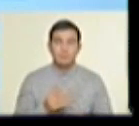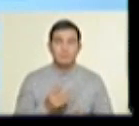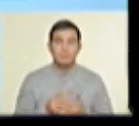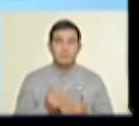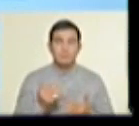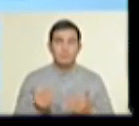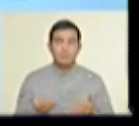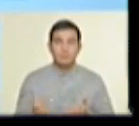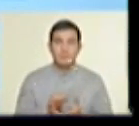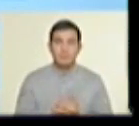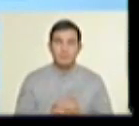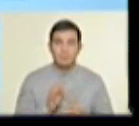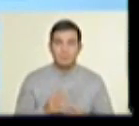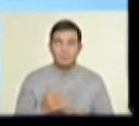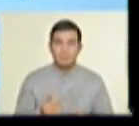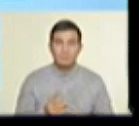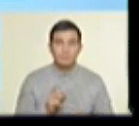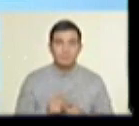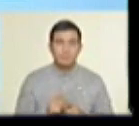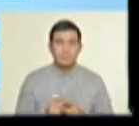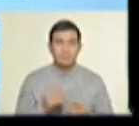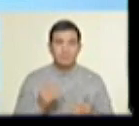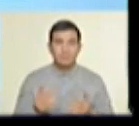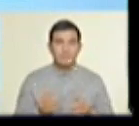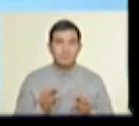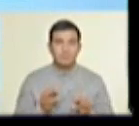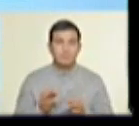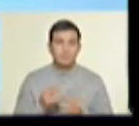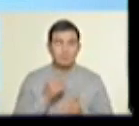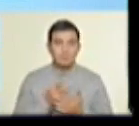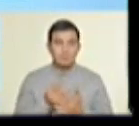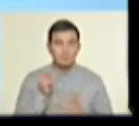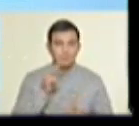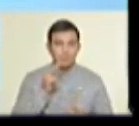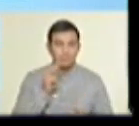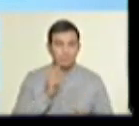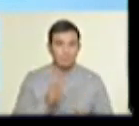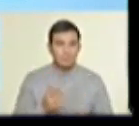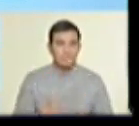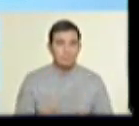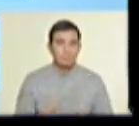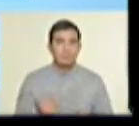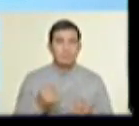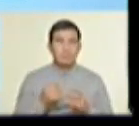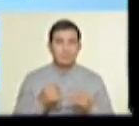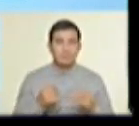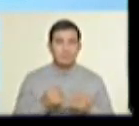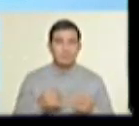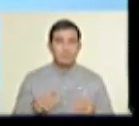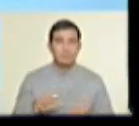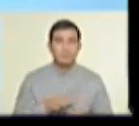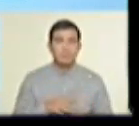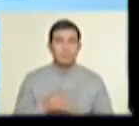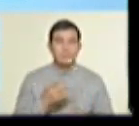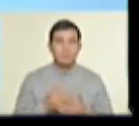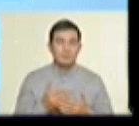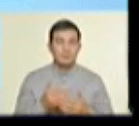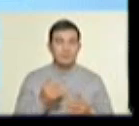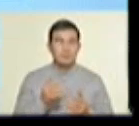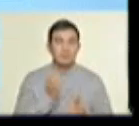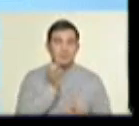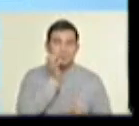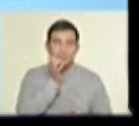bilan tanishib olaylik va imlosini o'rganib olaylik. Yer yong'oq, ko'l